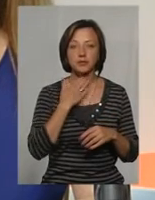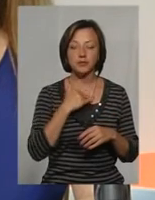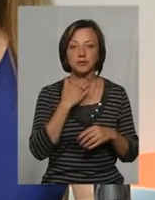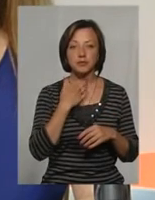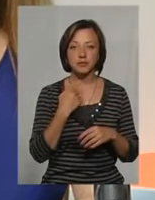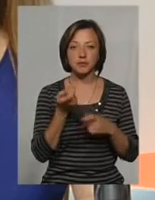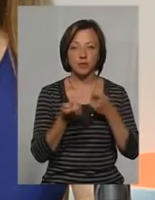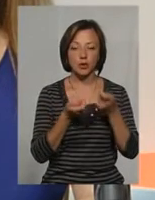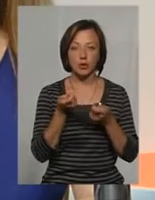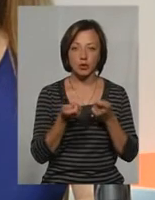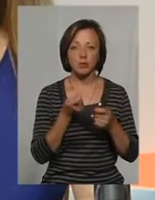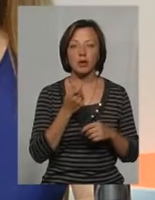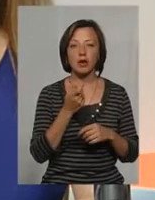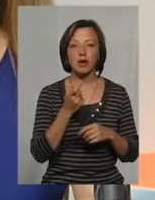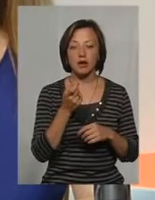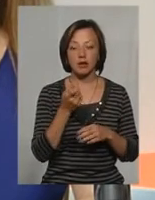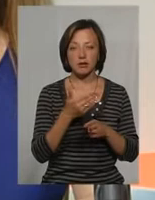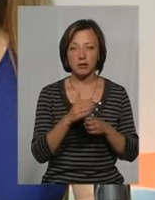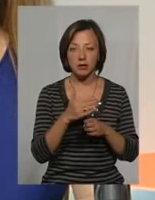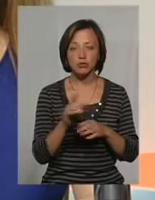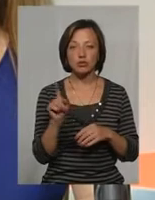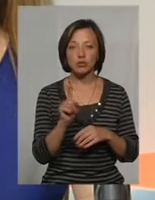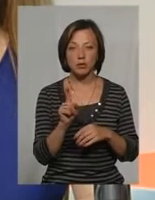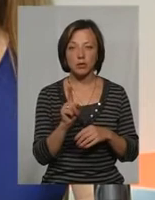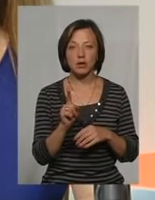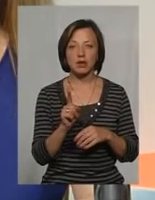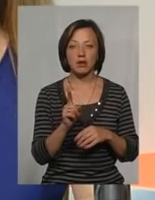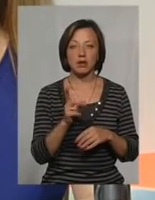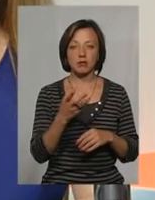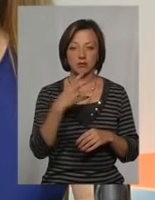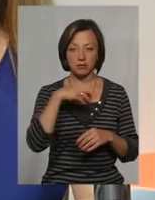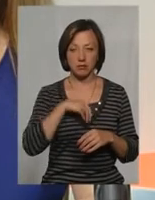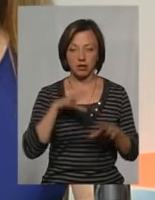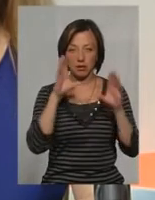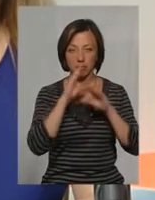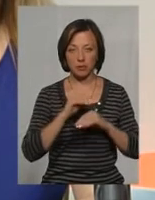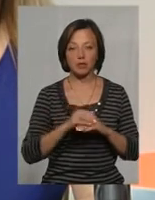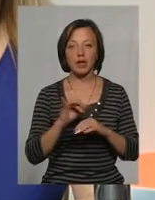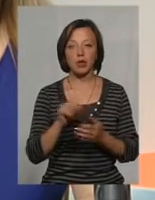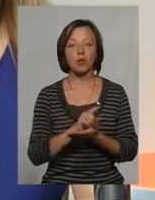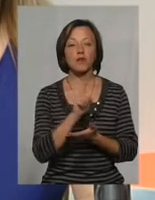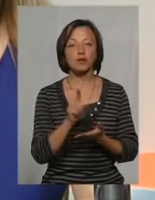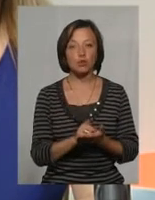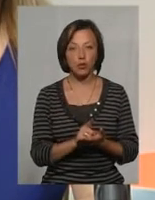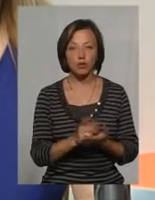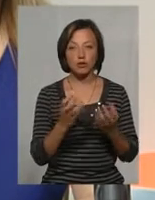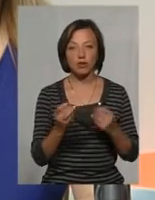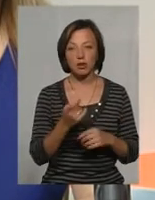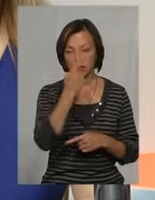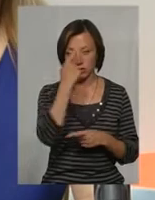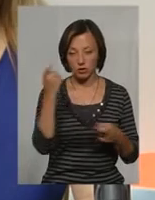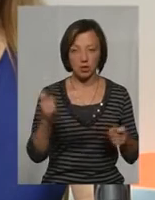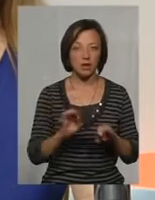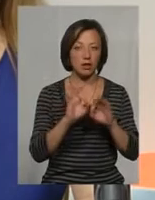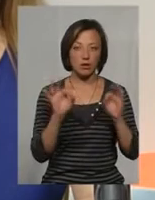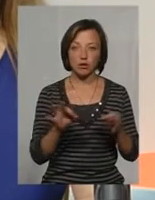глоточками, маленькими порціями для того, щоб вона засвоювалась. І обов'язково, ще раз наголошу, ні в коєму